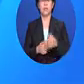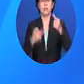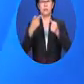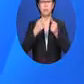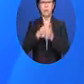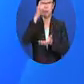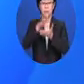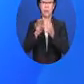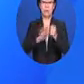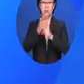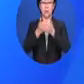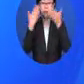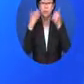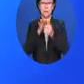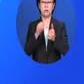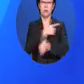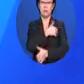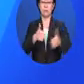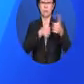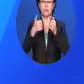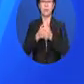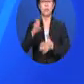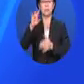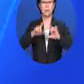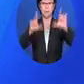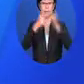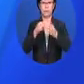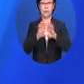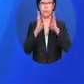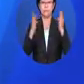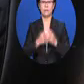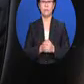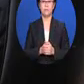제12차 천안사랑장학재단 이사회가 24일 개최되었습니다.